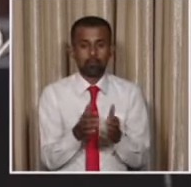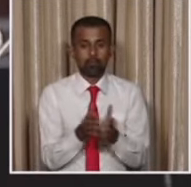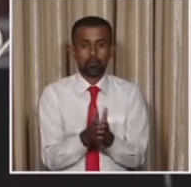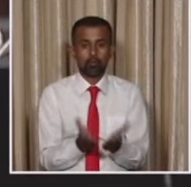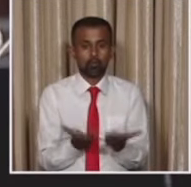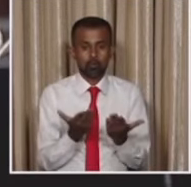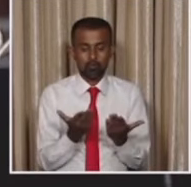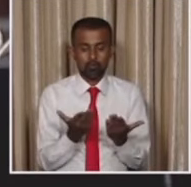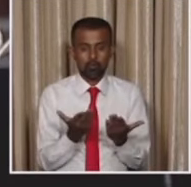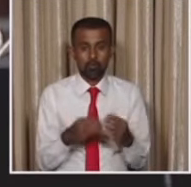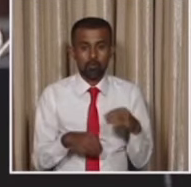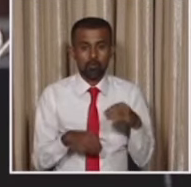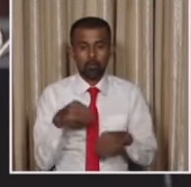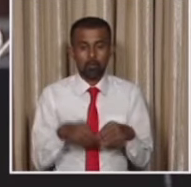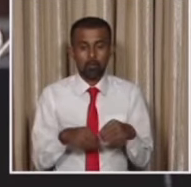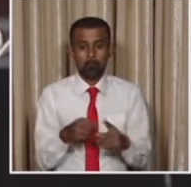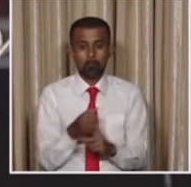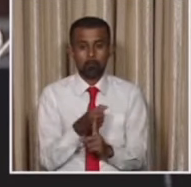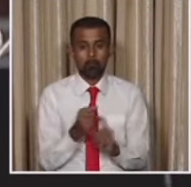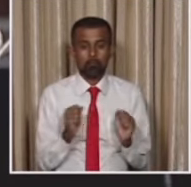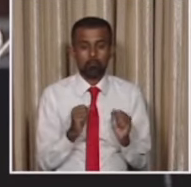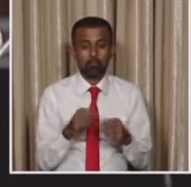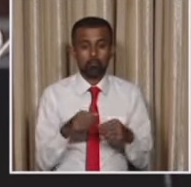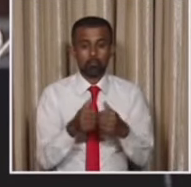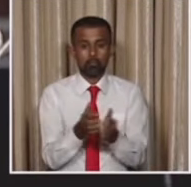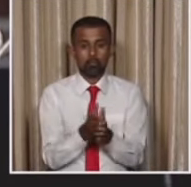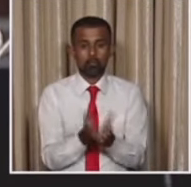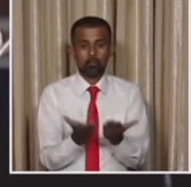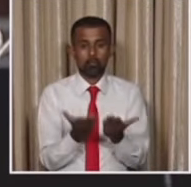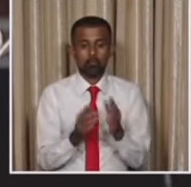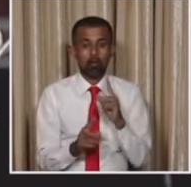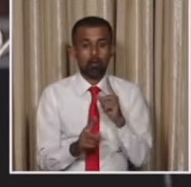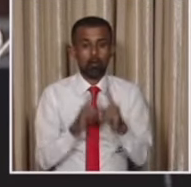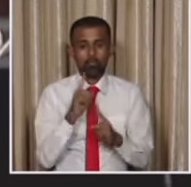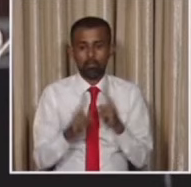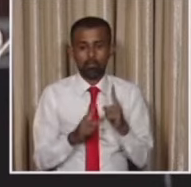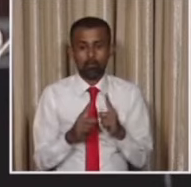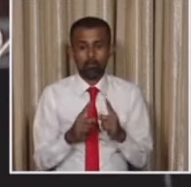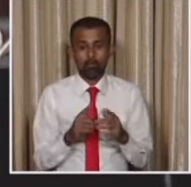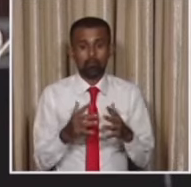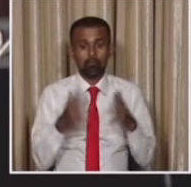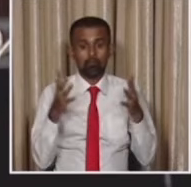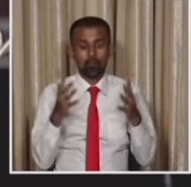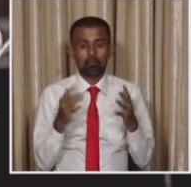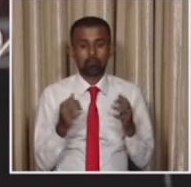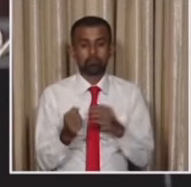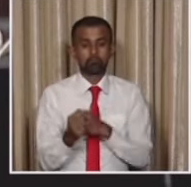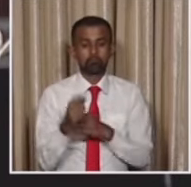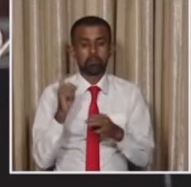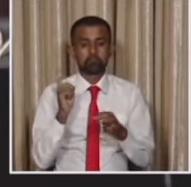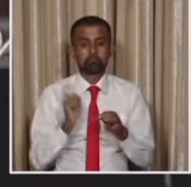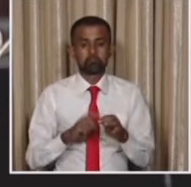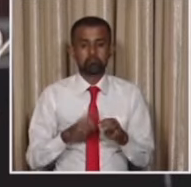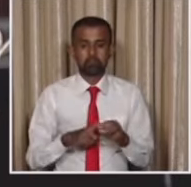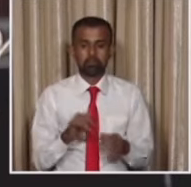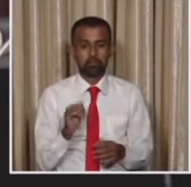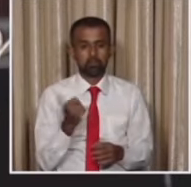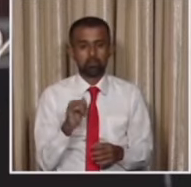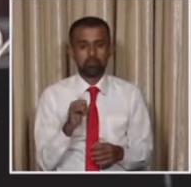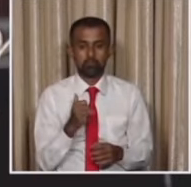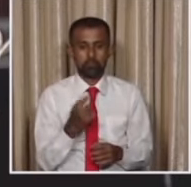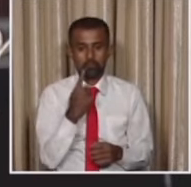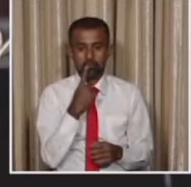කිරීමේ, දේශපාලනීකරණයට බියෙන් ස්වාධීන කිරීමට කතා කරන එක ඊට වඩා බලගත්තු ප්‍රශ්නයකට යොමු කිරීමක් විදිහට